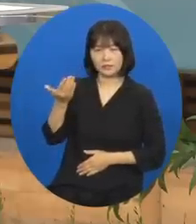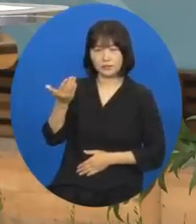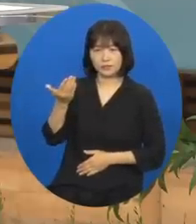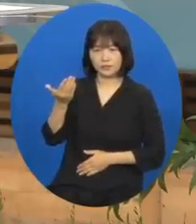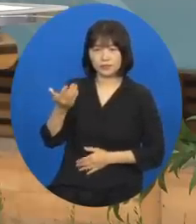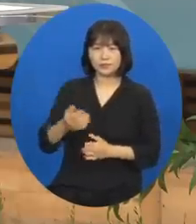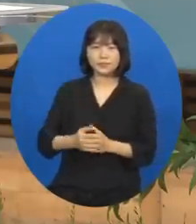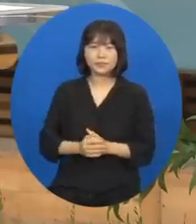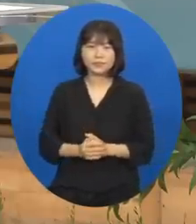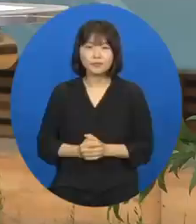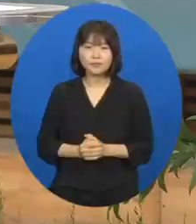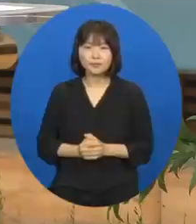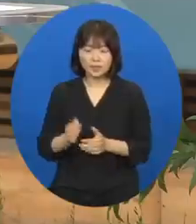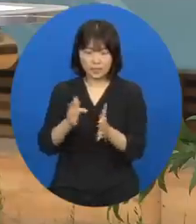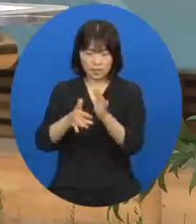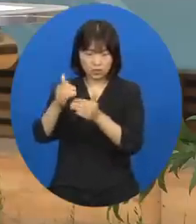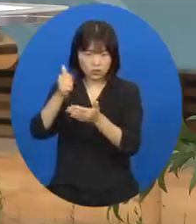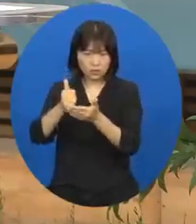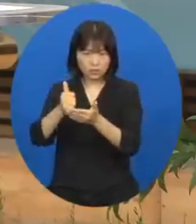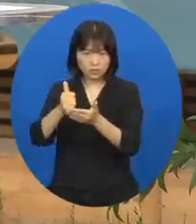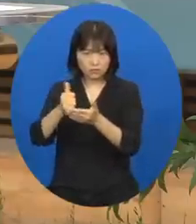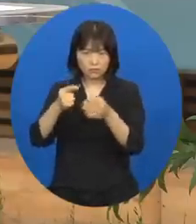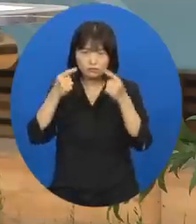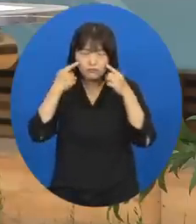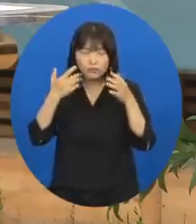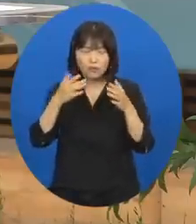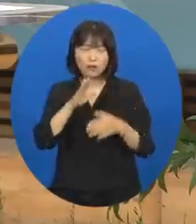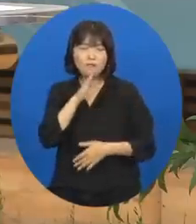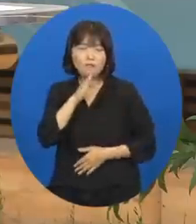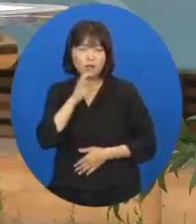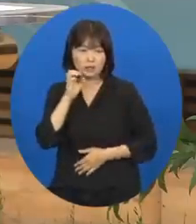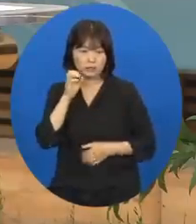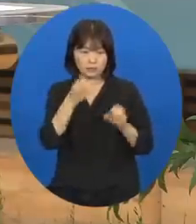했습니다. 예수님께서 분명히 그렇다고 대답하셨습니다.